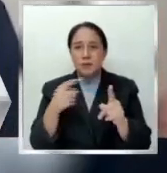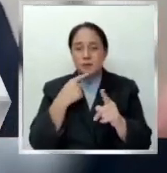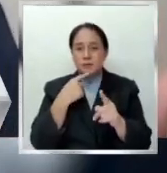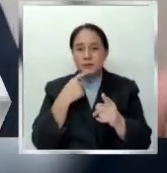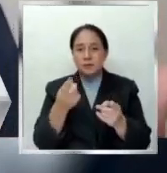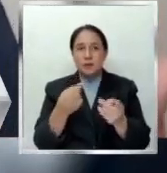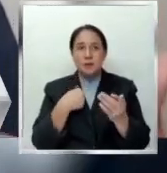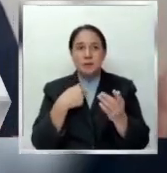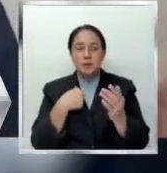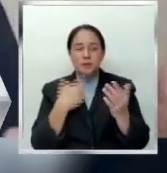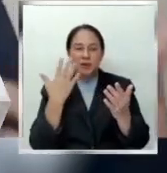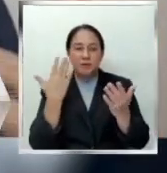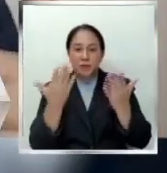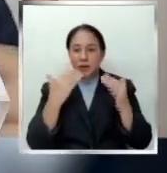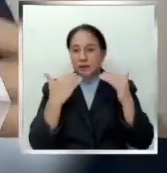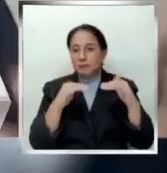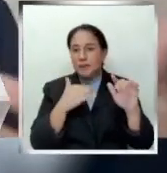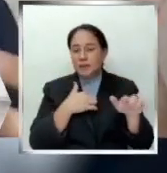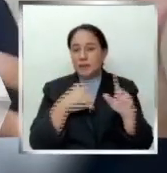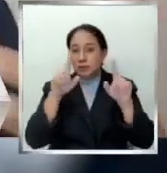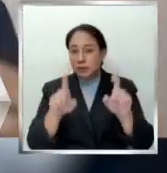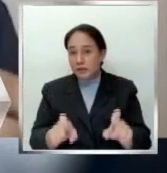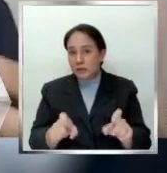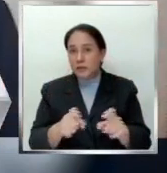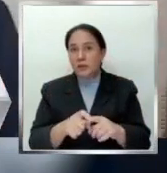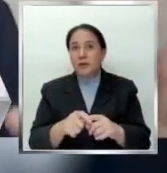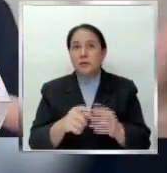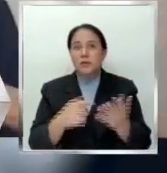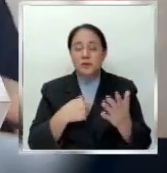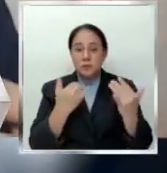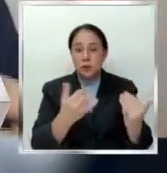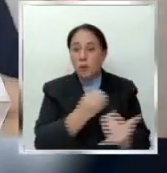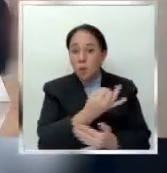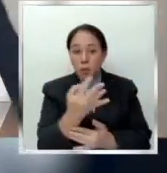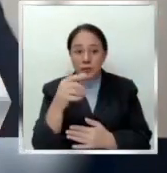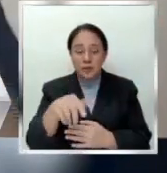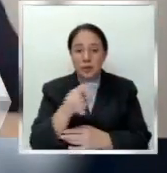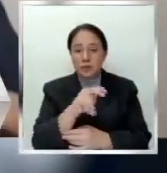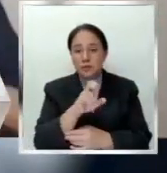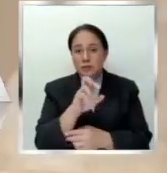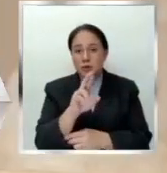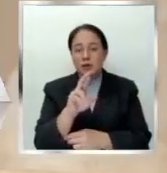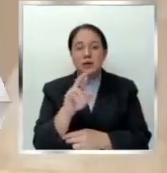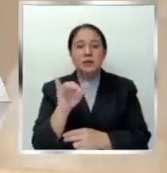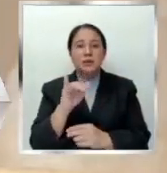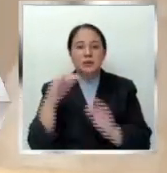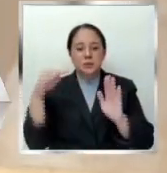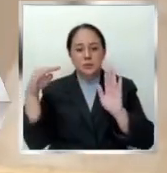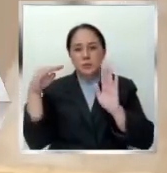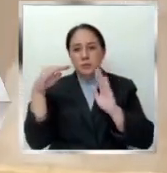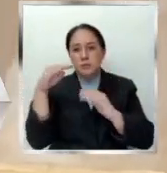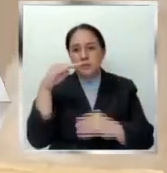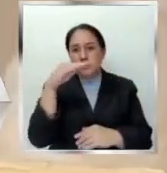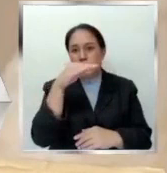limitation ng testing, ang mangyayari niyan, yung numbers ng cases natin sa NCR, parang magpa-plateau siya. Sa ginawang